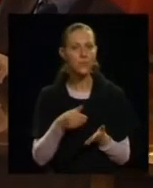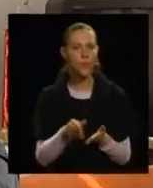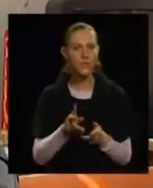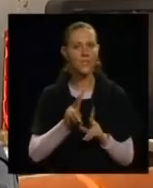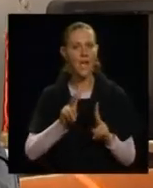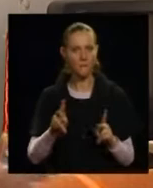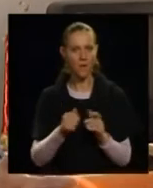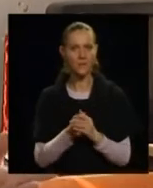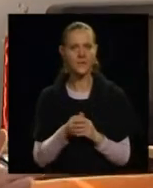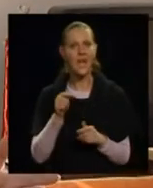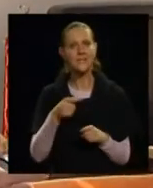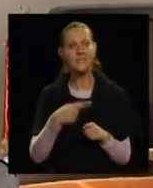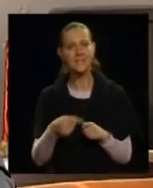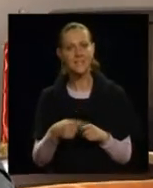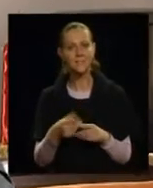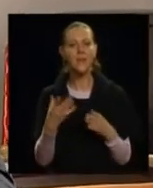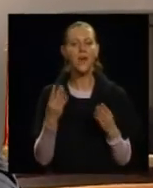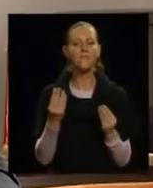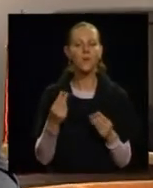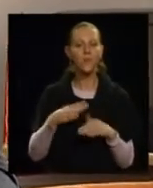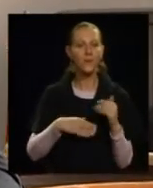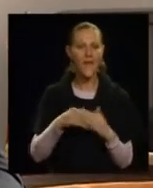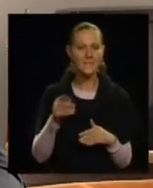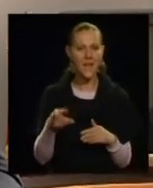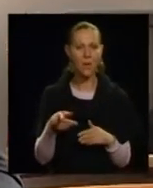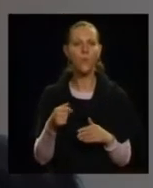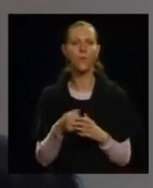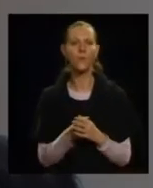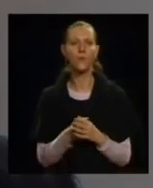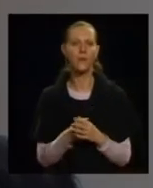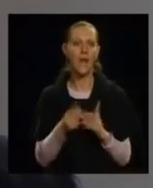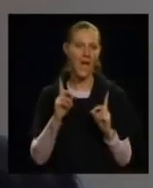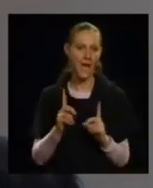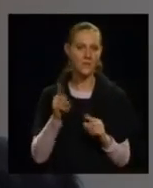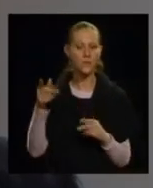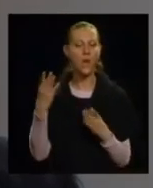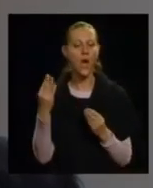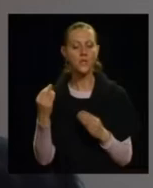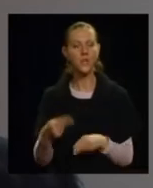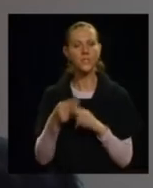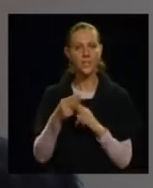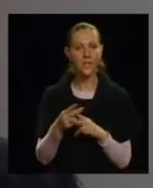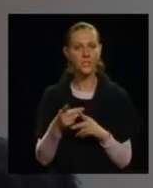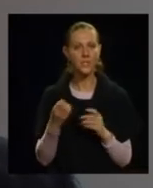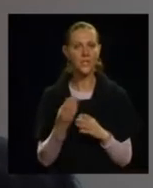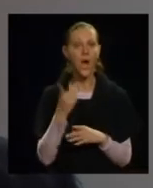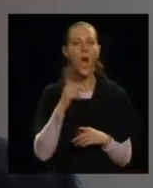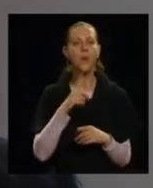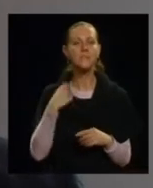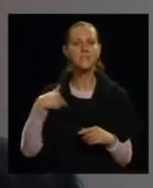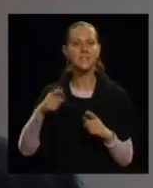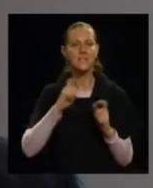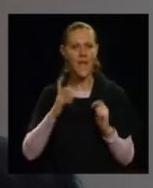költségei vannak. Ezt részben a vagyonkezelő állja, az ő anyagi segítsége jelenik meg, de ami